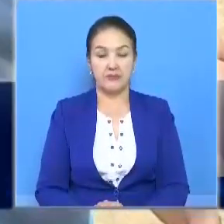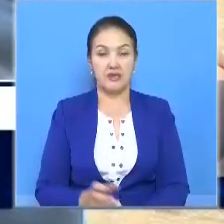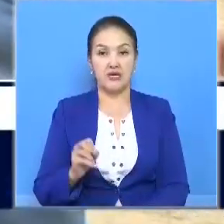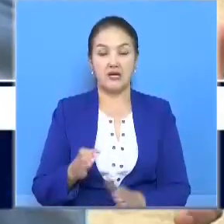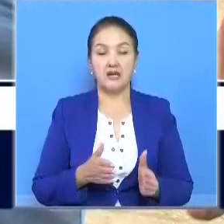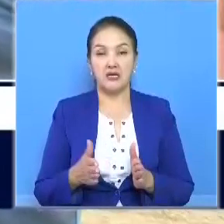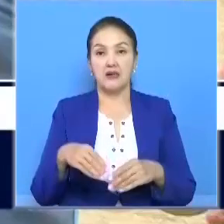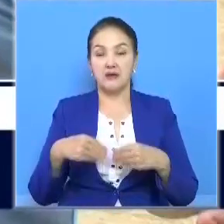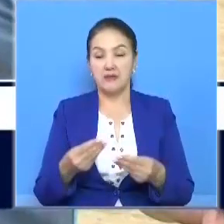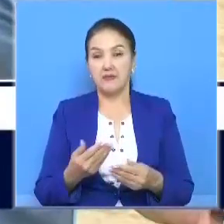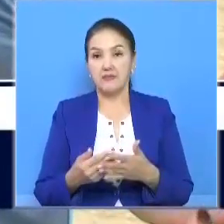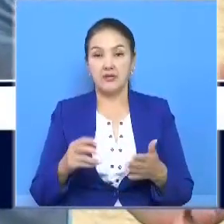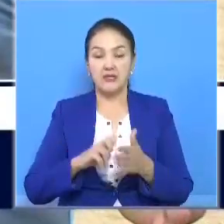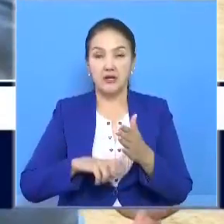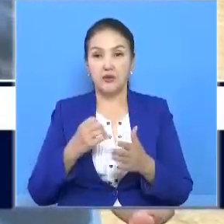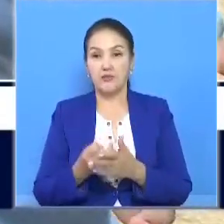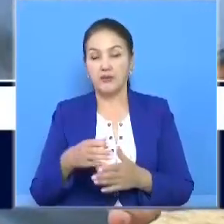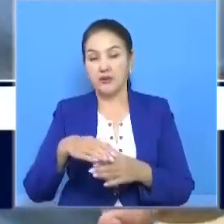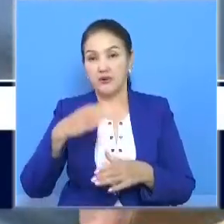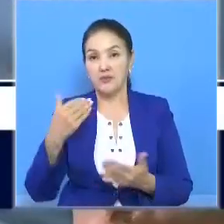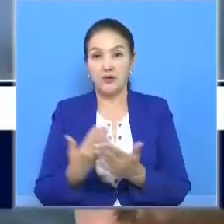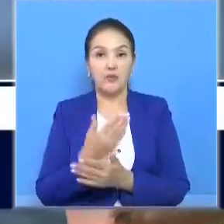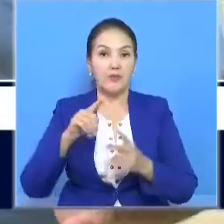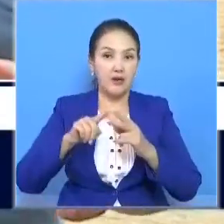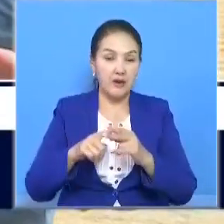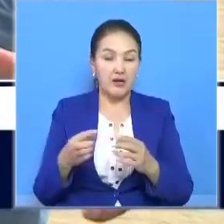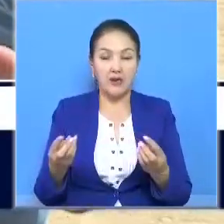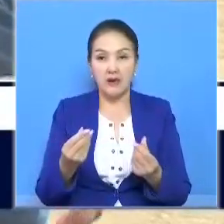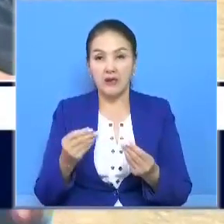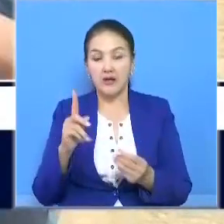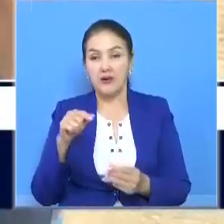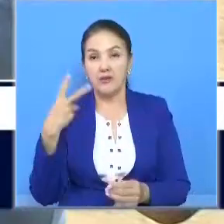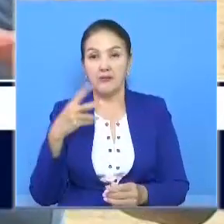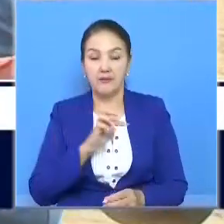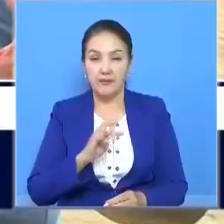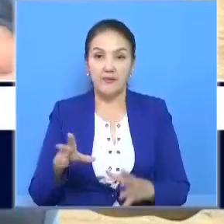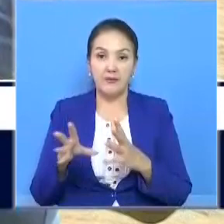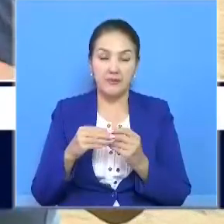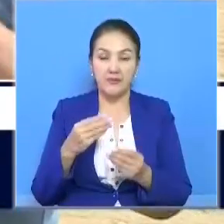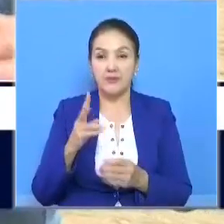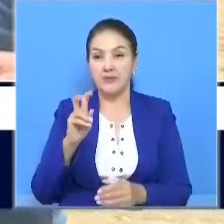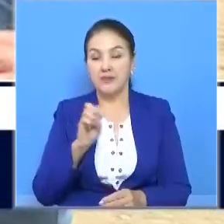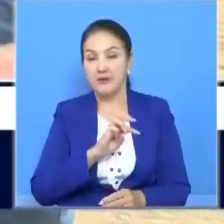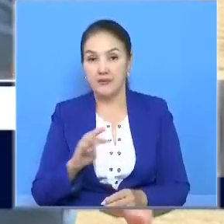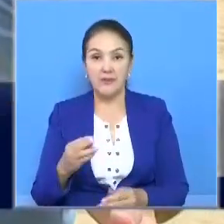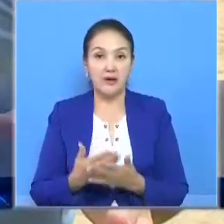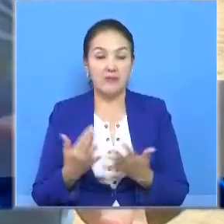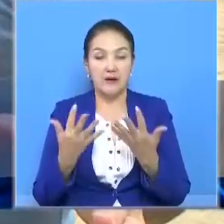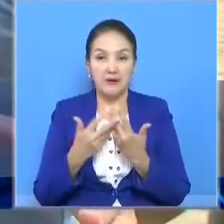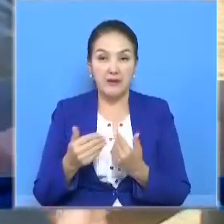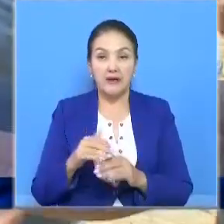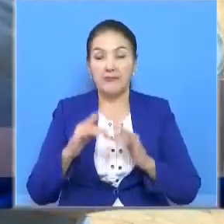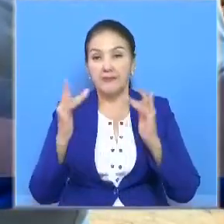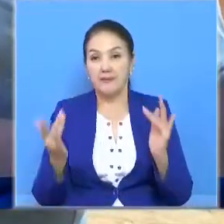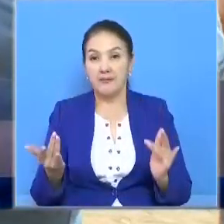«Казавтожол предлагает поставить новую гофрированную трубу по новым технологиям. Стоимость 120 миллионов. Все вместе выйдет на 200 миллионов. Мы посчитали мостовую